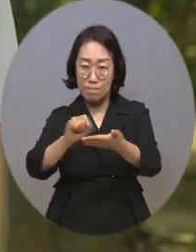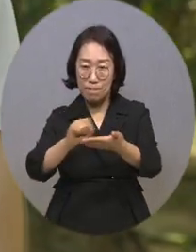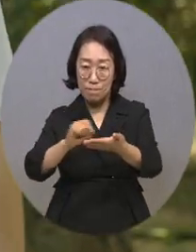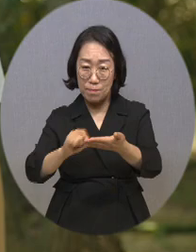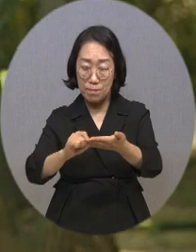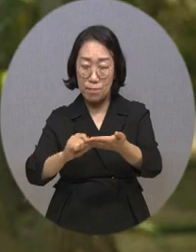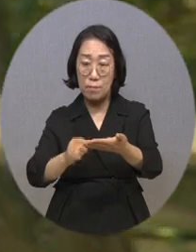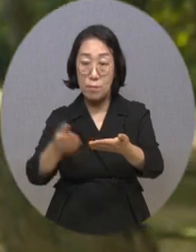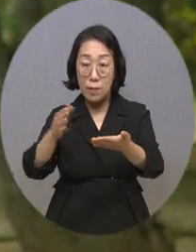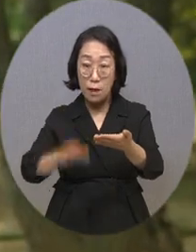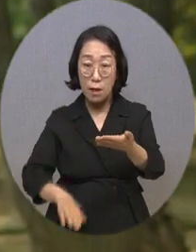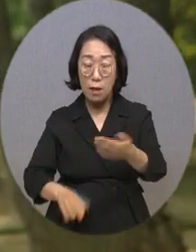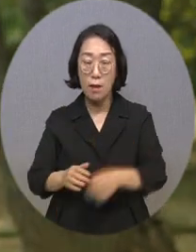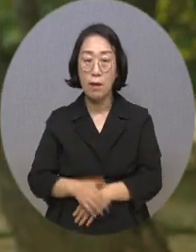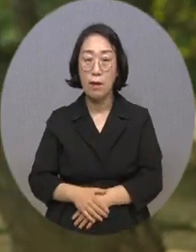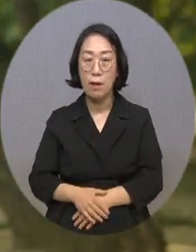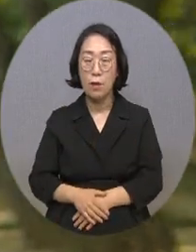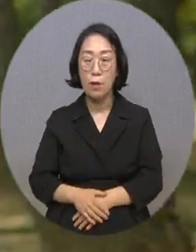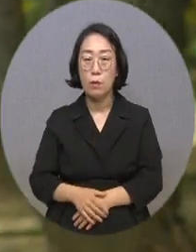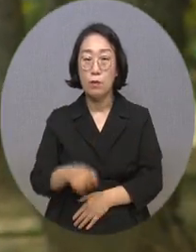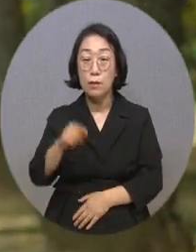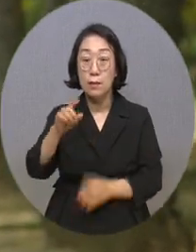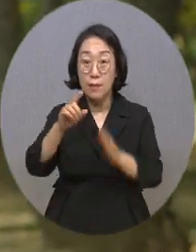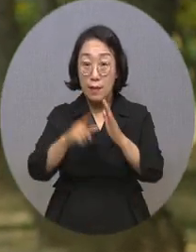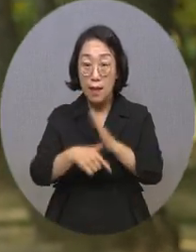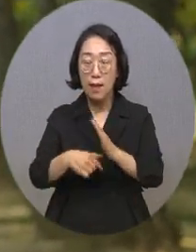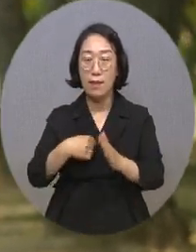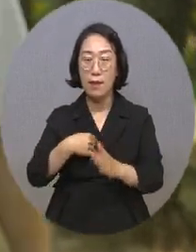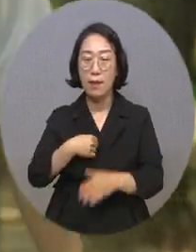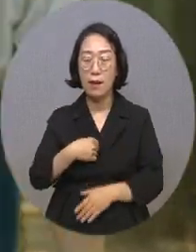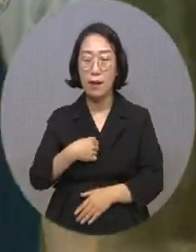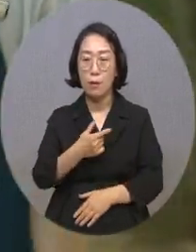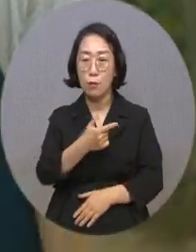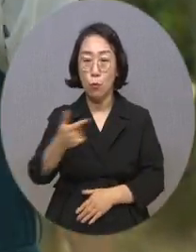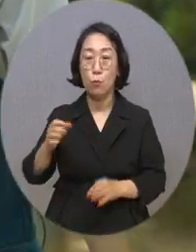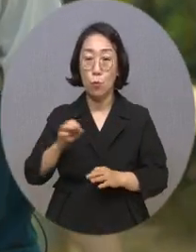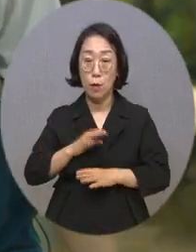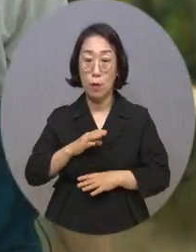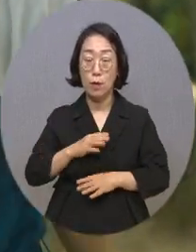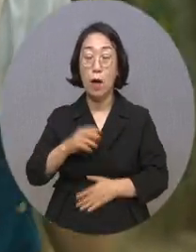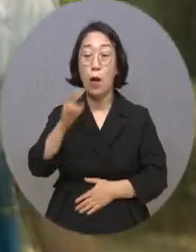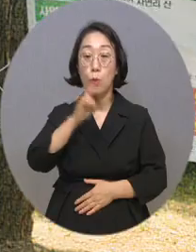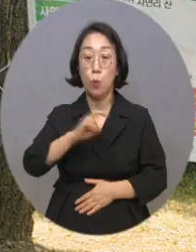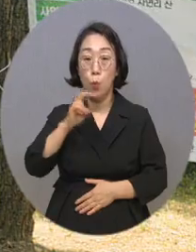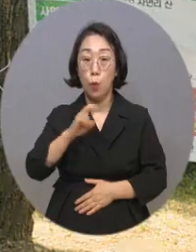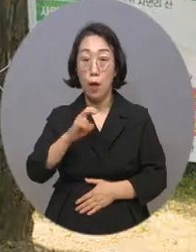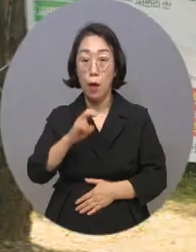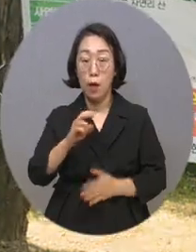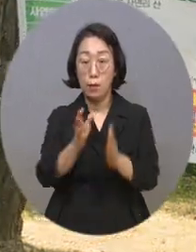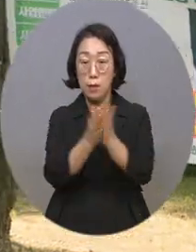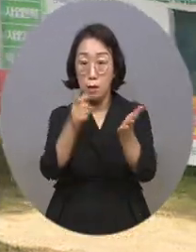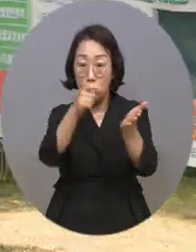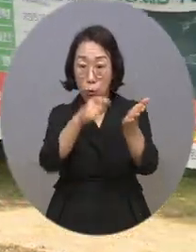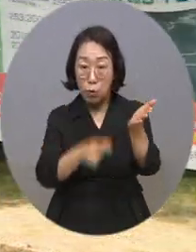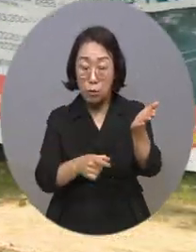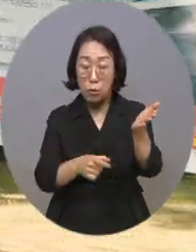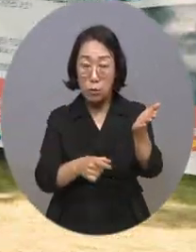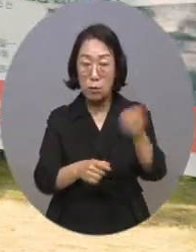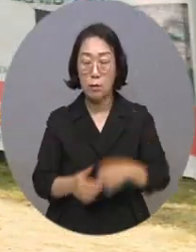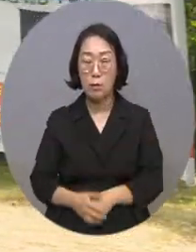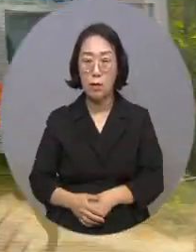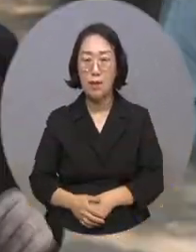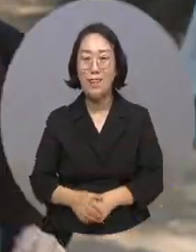근데 아, 그래? 수기로 적었다고요? 예, 손으로 다 적었는데 그때 제가 너무 놀란 게 제 노래가 있었거든요, 노래방에. 네. 근데 가수 이름이